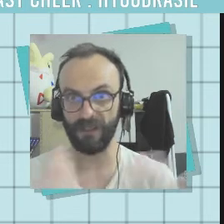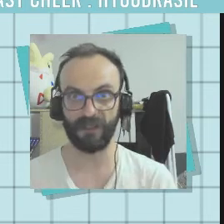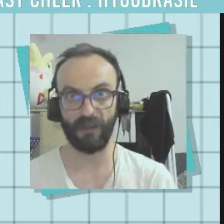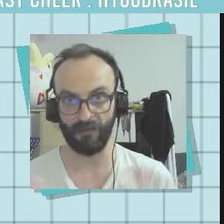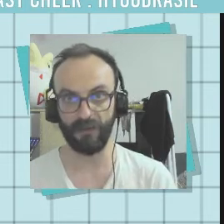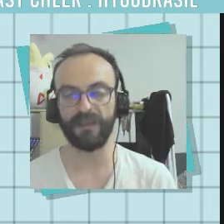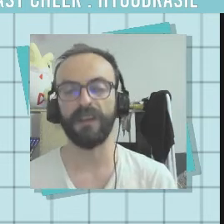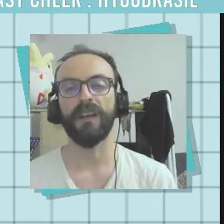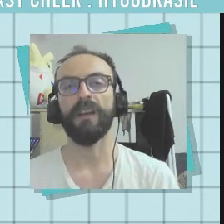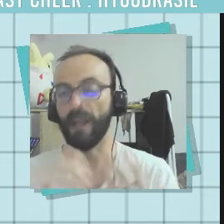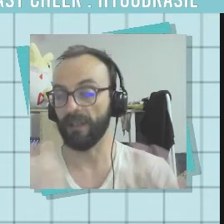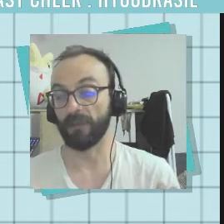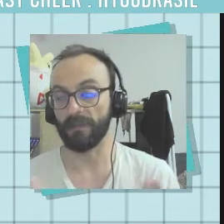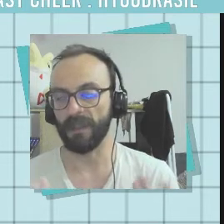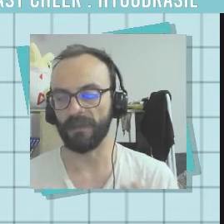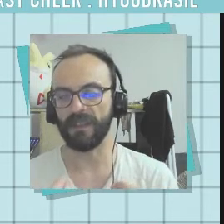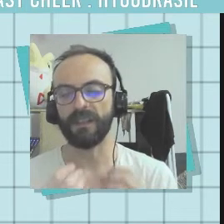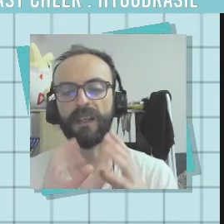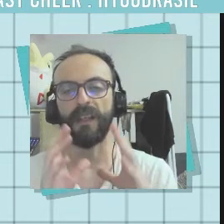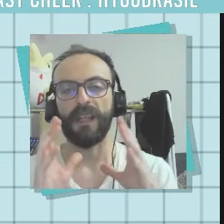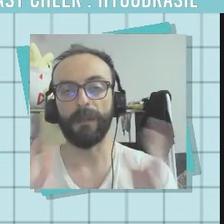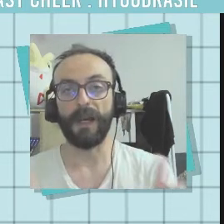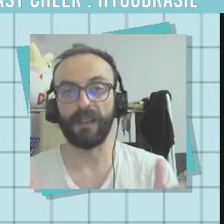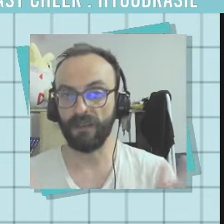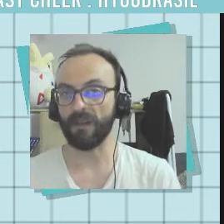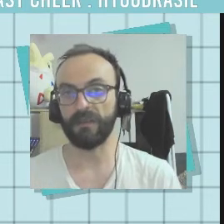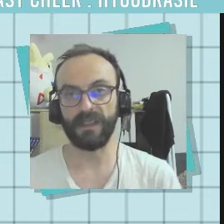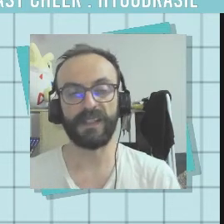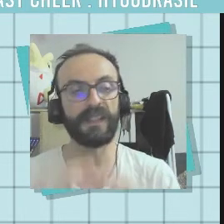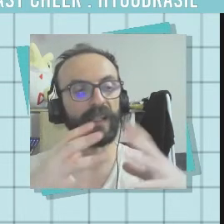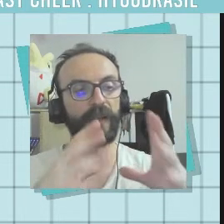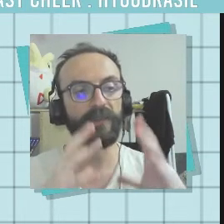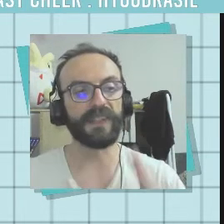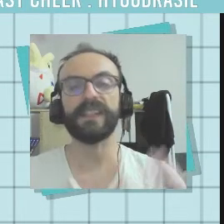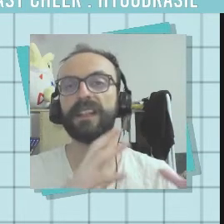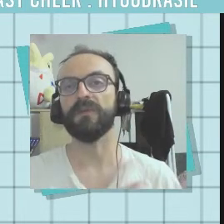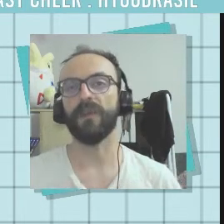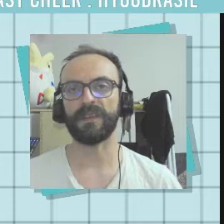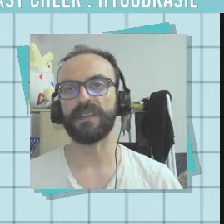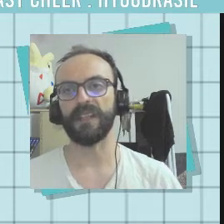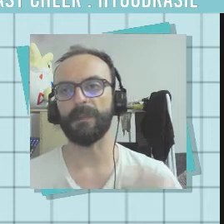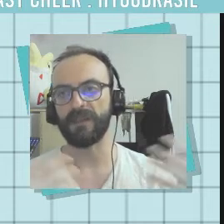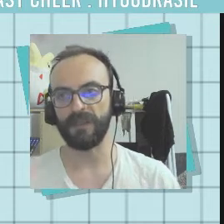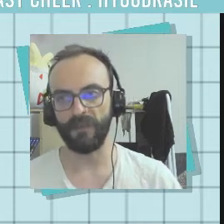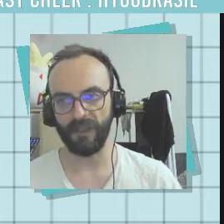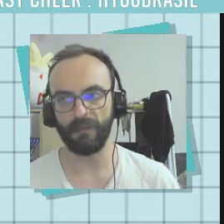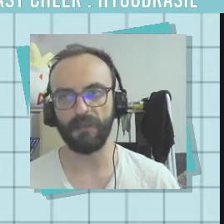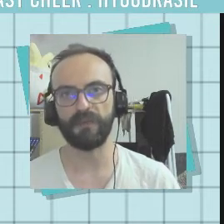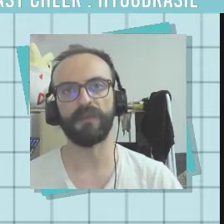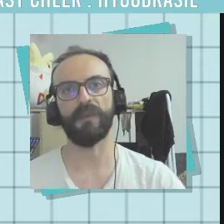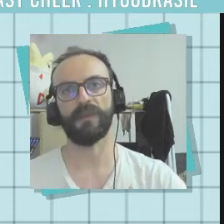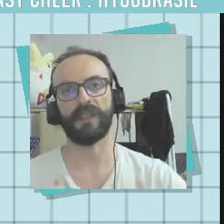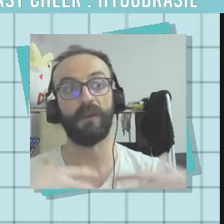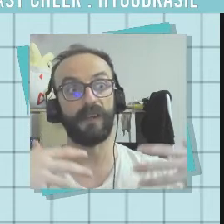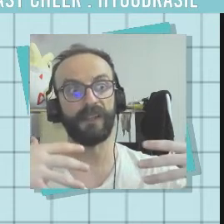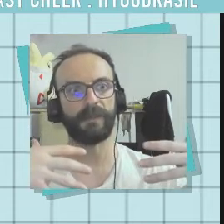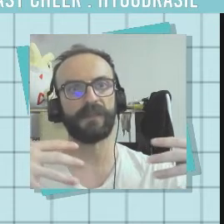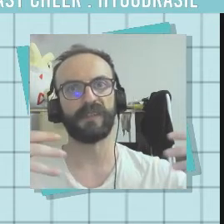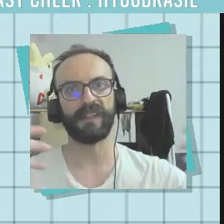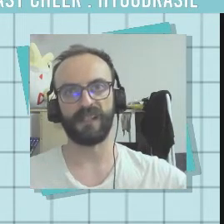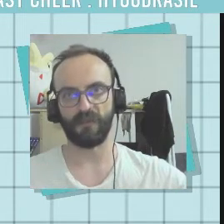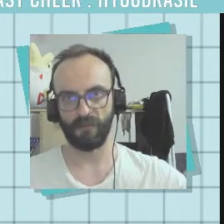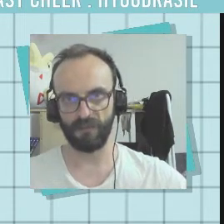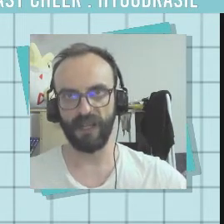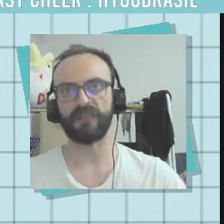l'est de la France, et dans d'autres pays aussi. Et ben, dans la langue des signes, il y a aussi des nuances. Il y a des personnes qui vont être un peu plus, qui vont avoir un espace